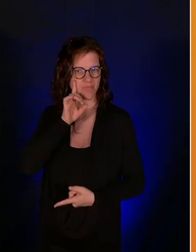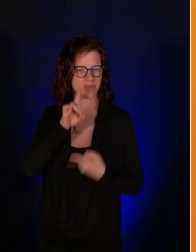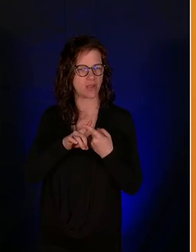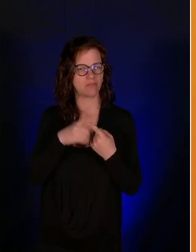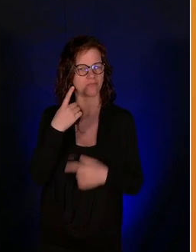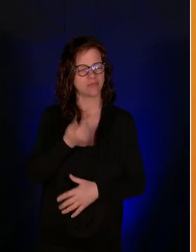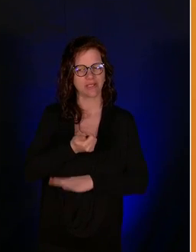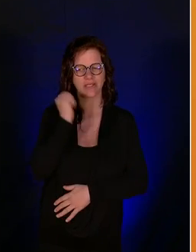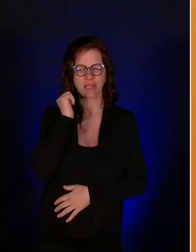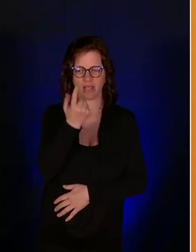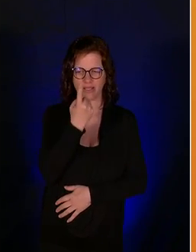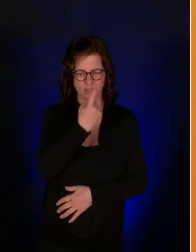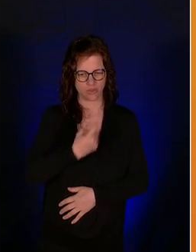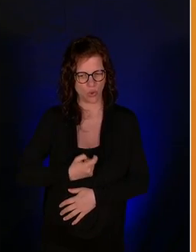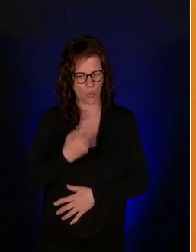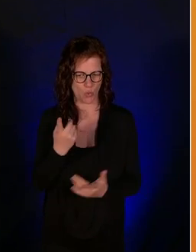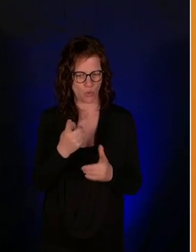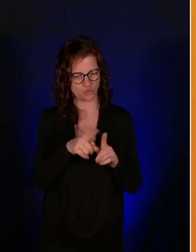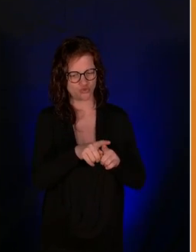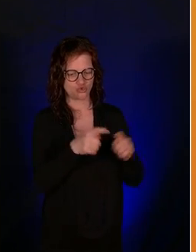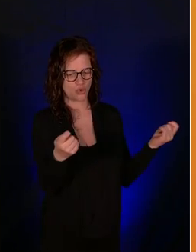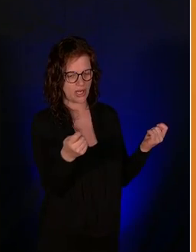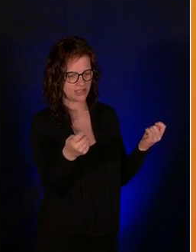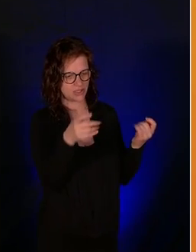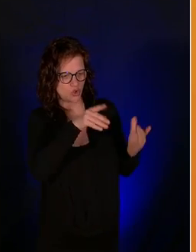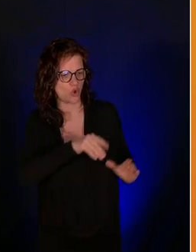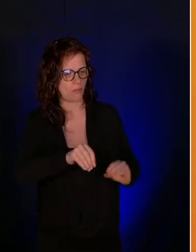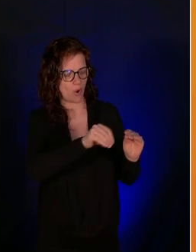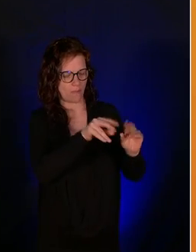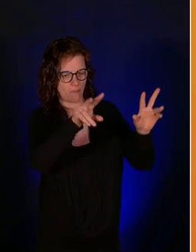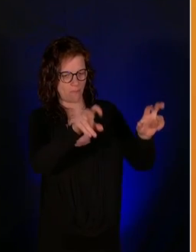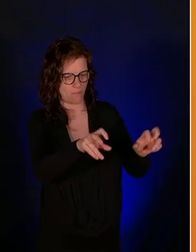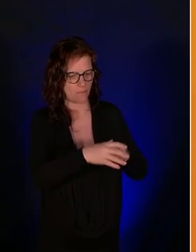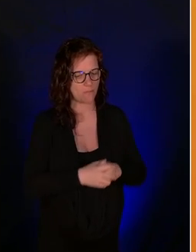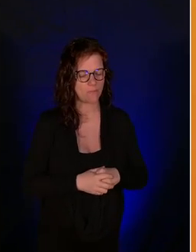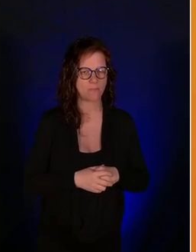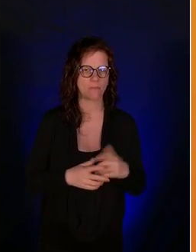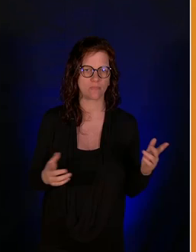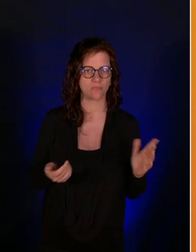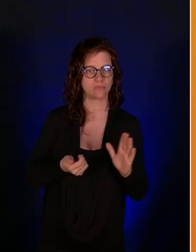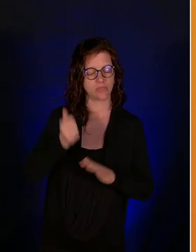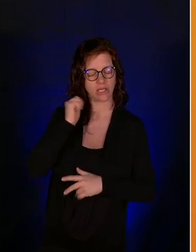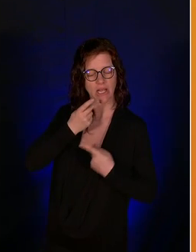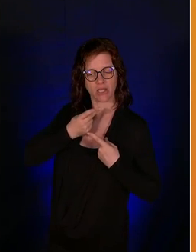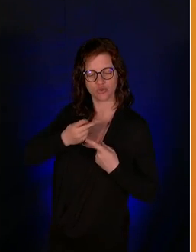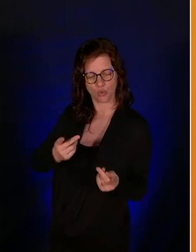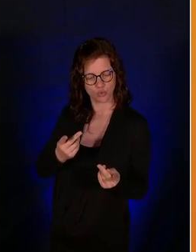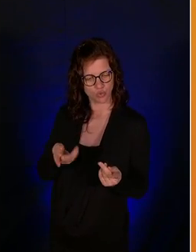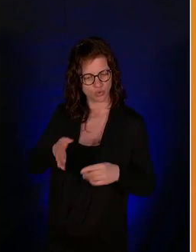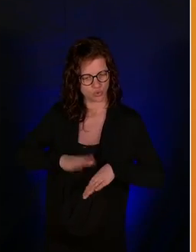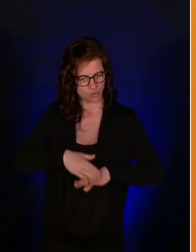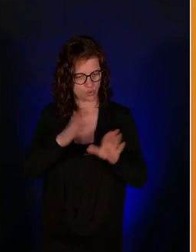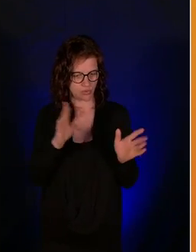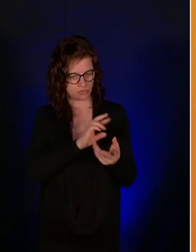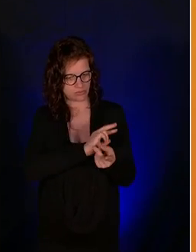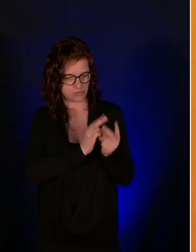été posée hier par les journalistes du Peuple, donc suite à ce qui vous a été annoncé hier, une délégation du Bureau